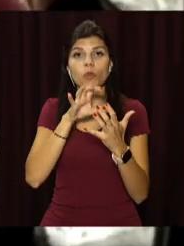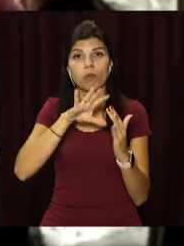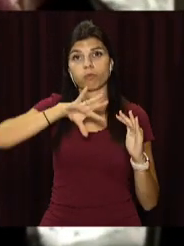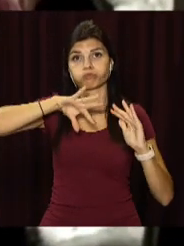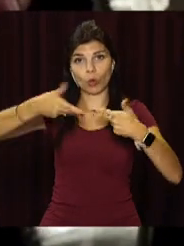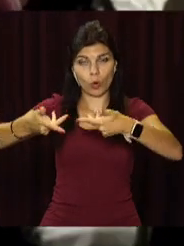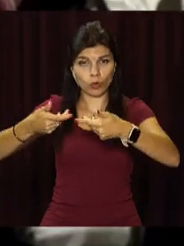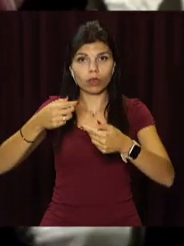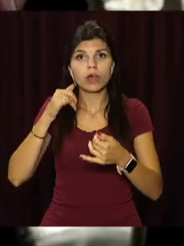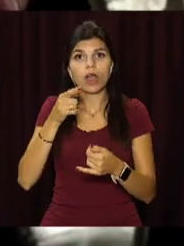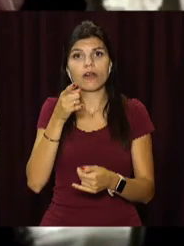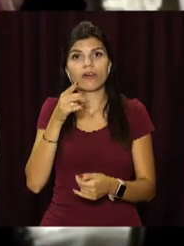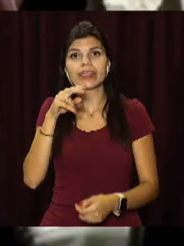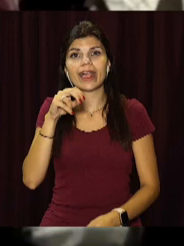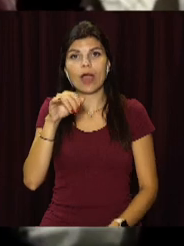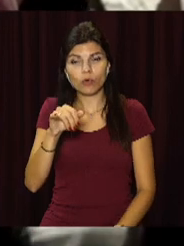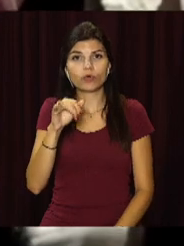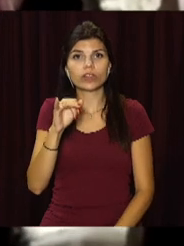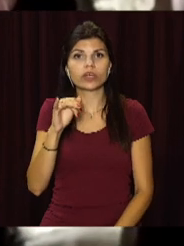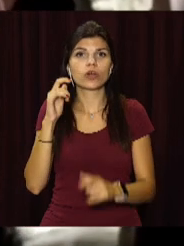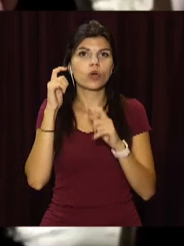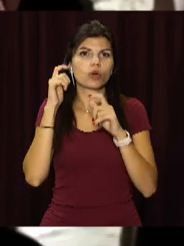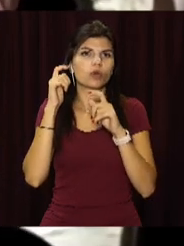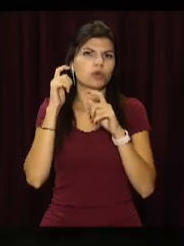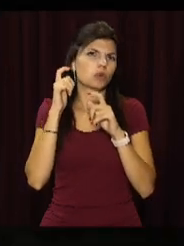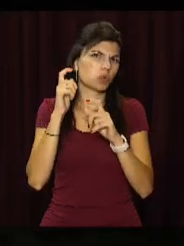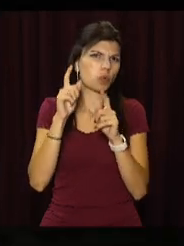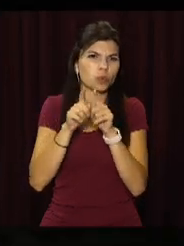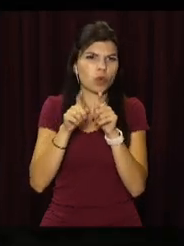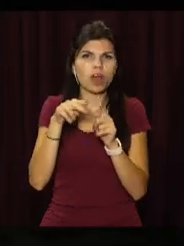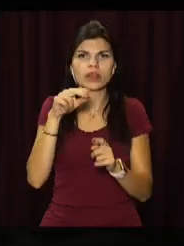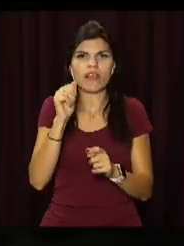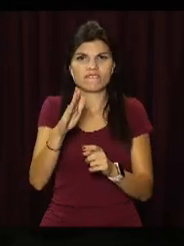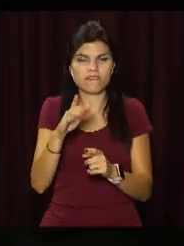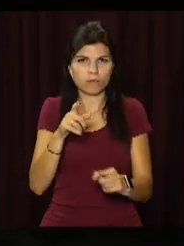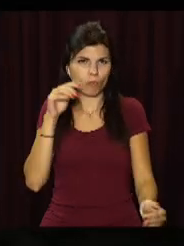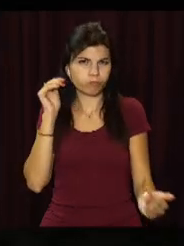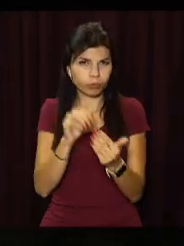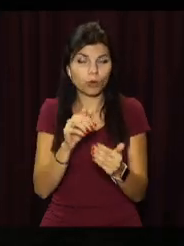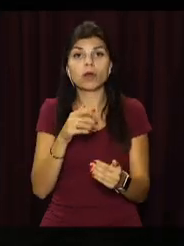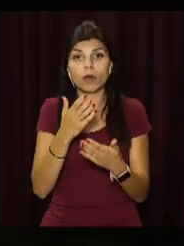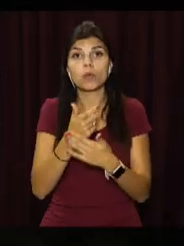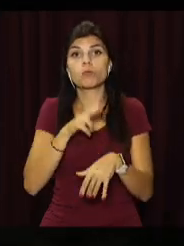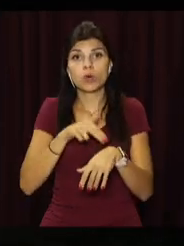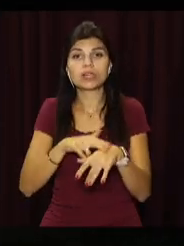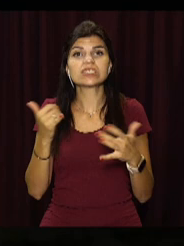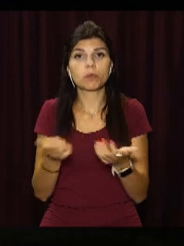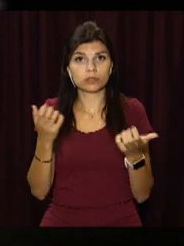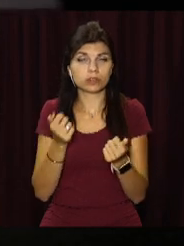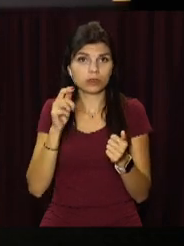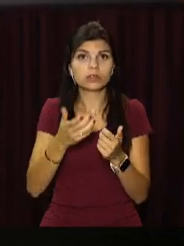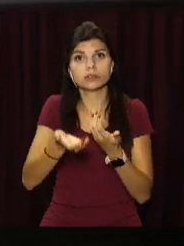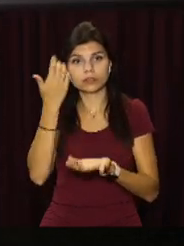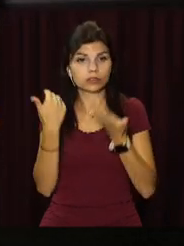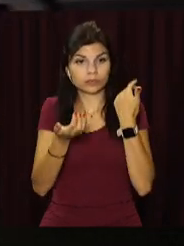та зіткнувся з автомобілями «Део» та вантажівкою «ДАВ». На місці аварії працювали поліціянти та рятувальники. Вони